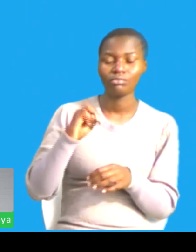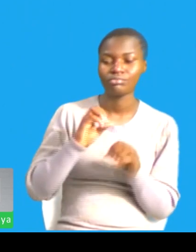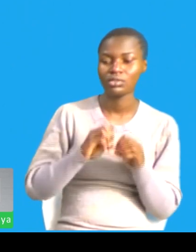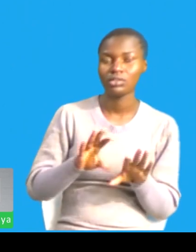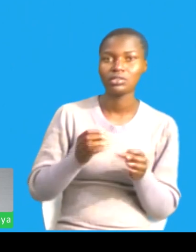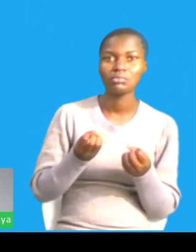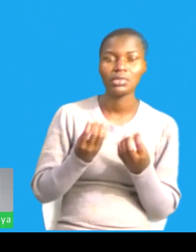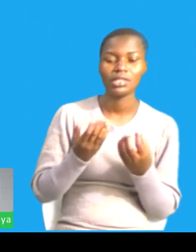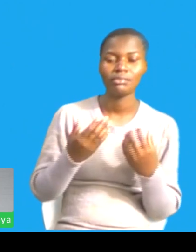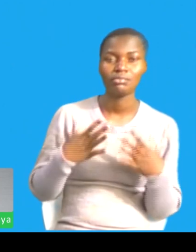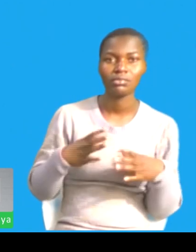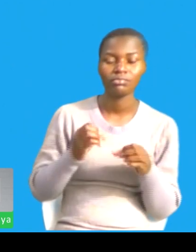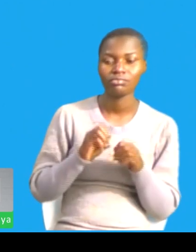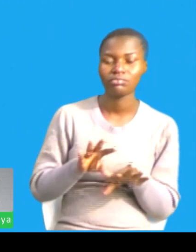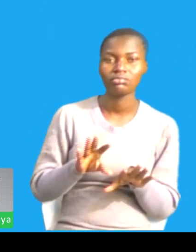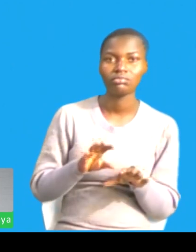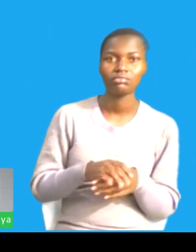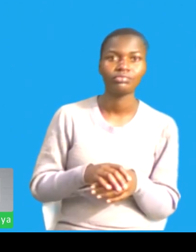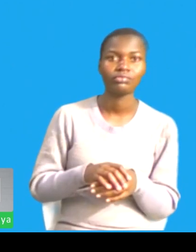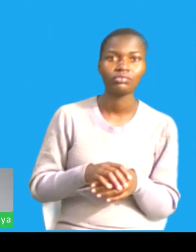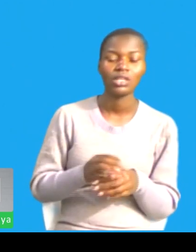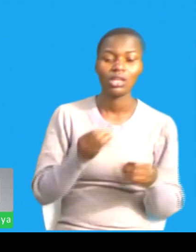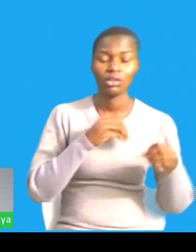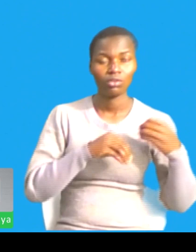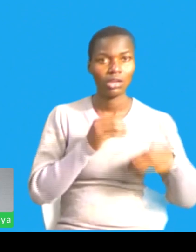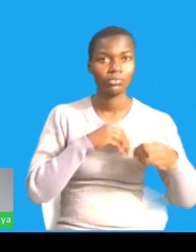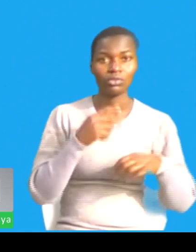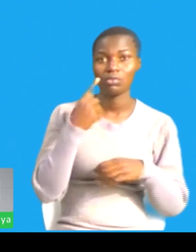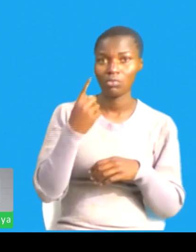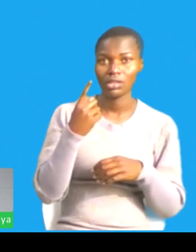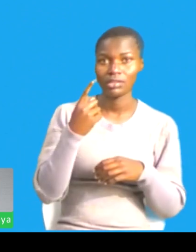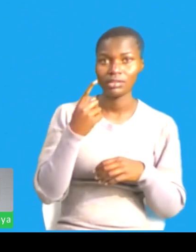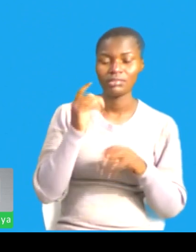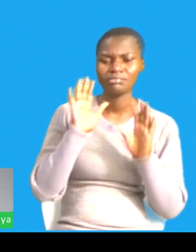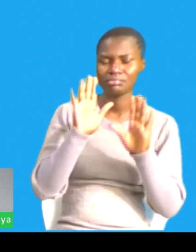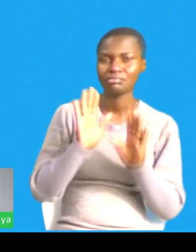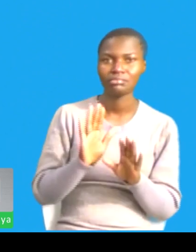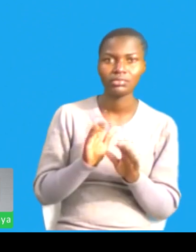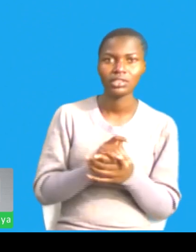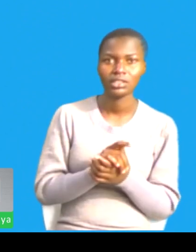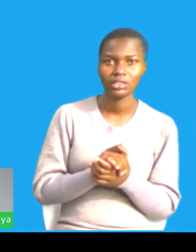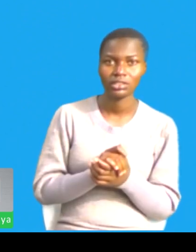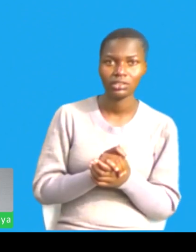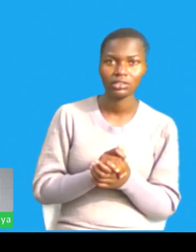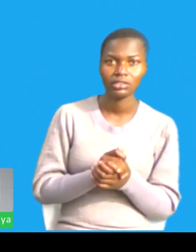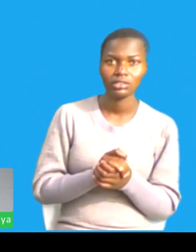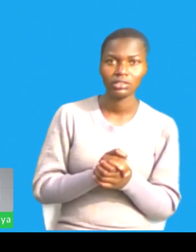The corruption, one of the major issues I think that Azimio is bringing